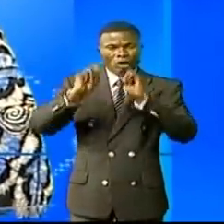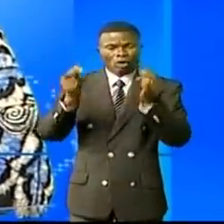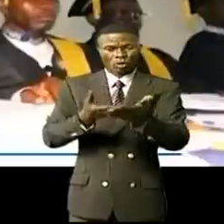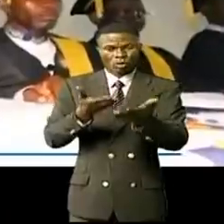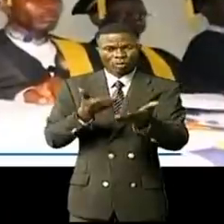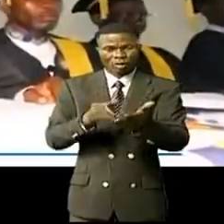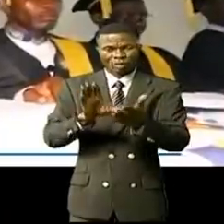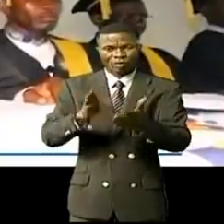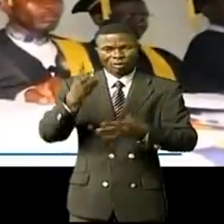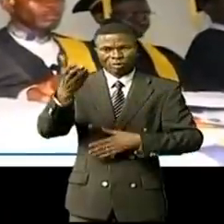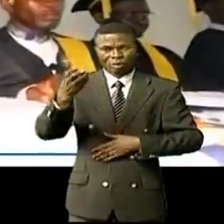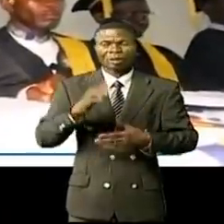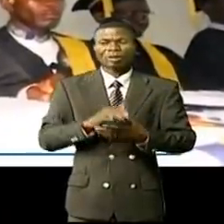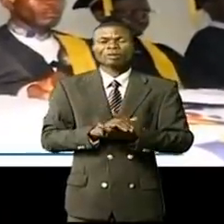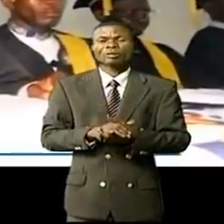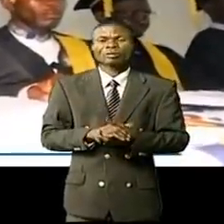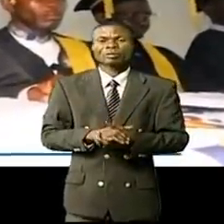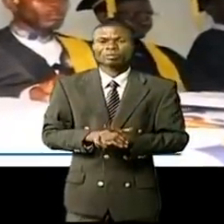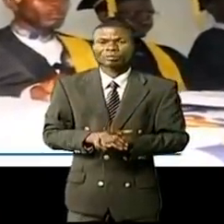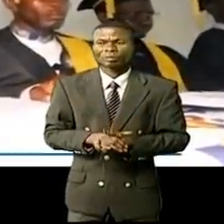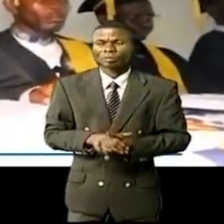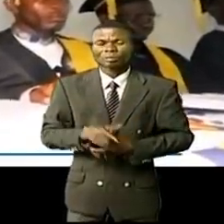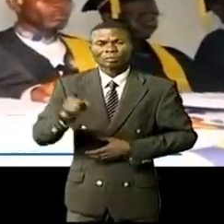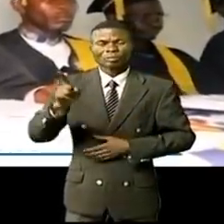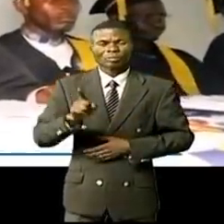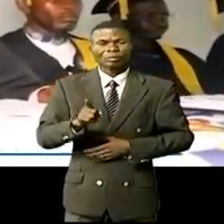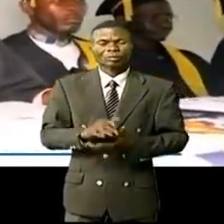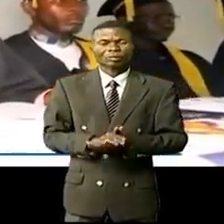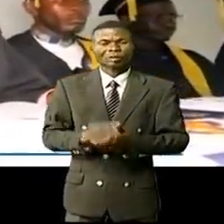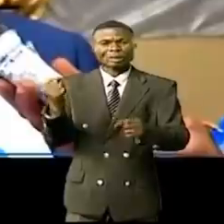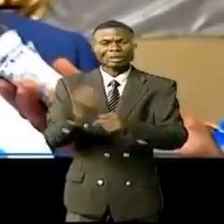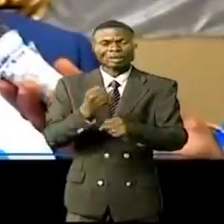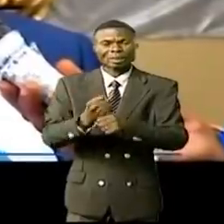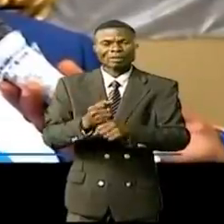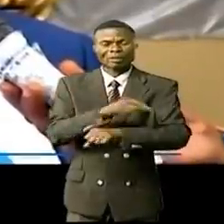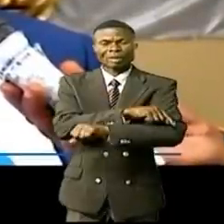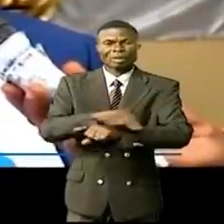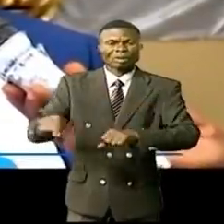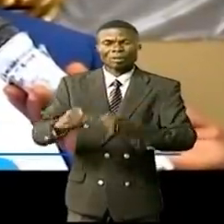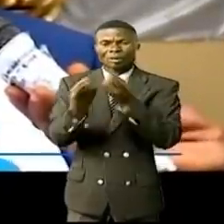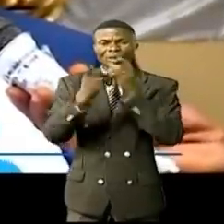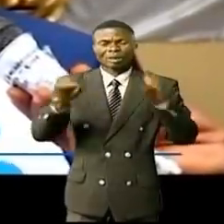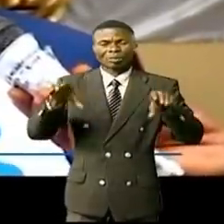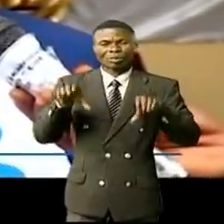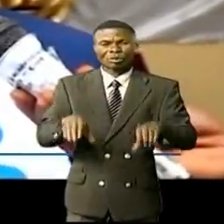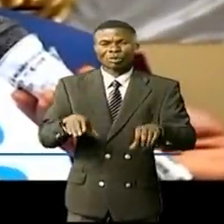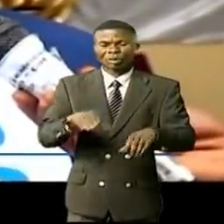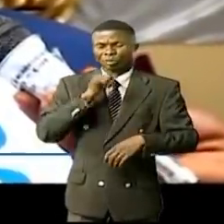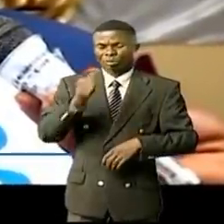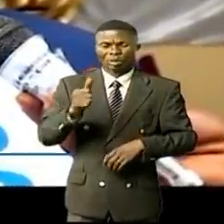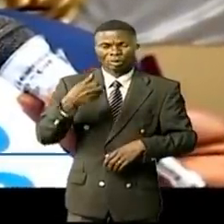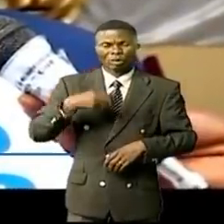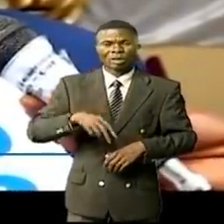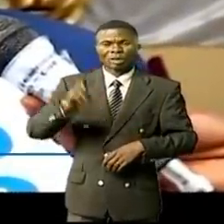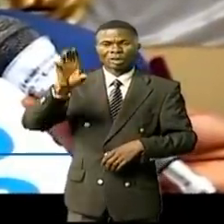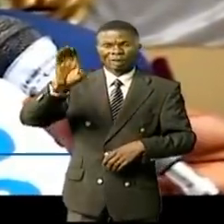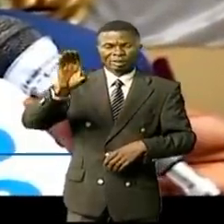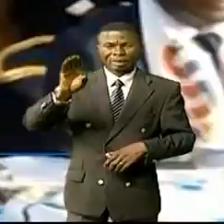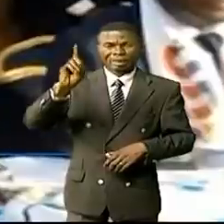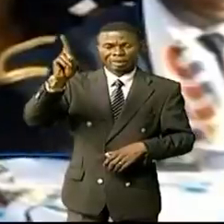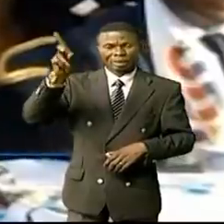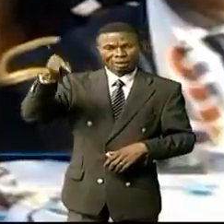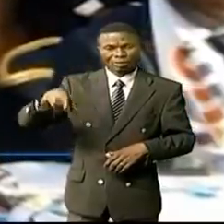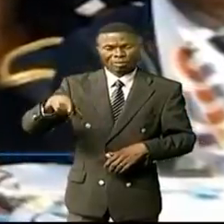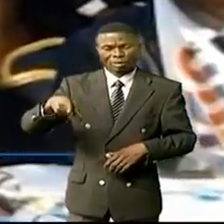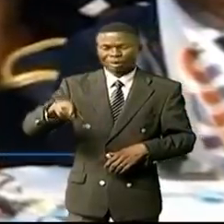l'Imbikaï. Victor Bokassa Wakenda ne peut plus engager le bureau de la Convention démocratique du parti CDP, organe délibérant de